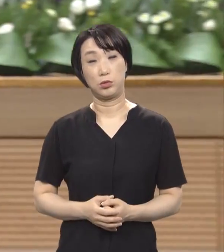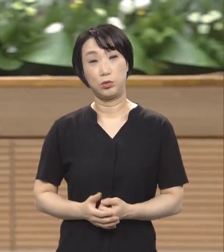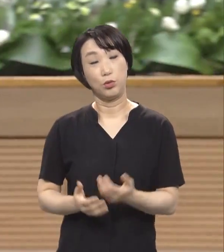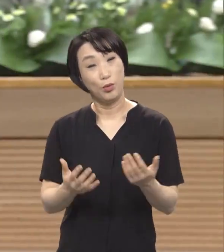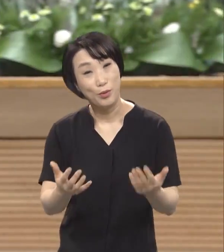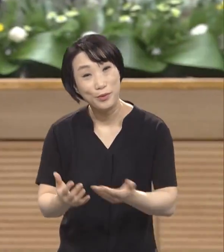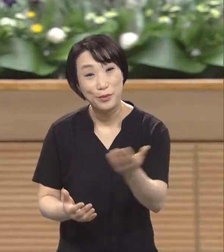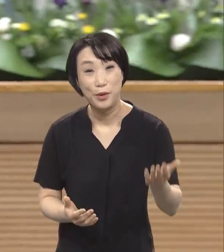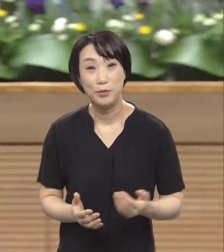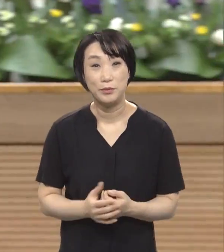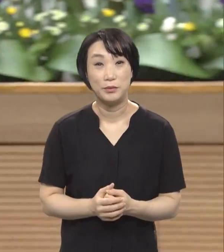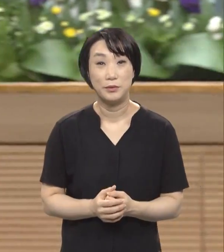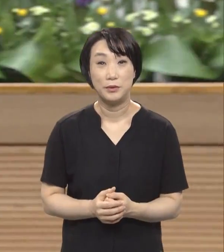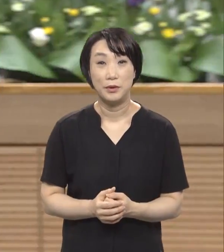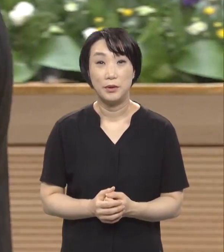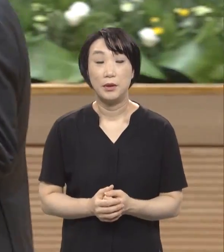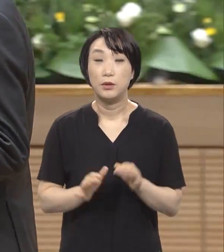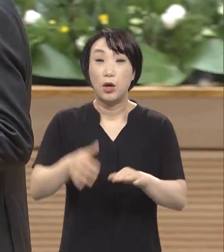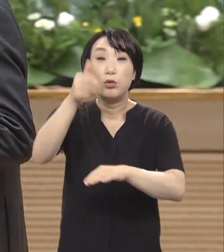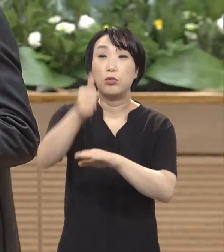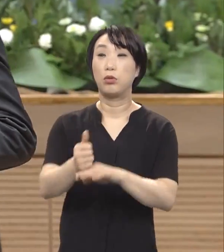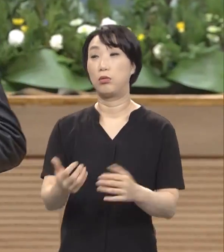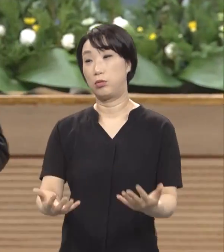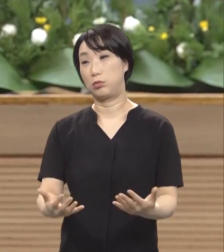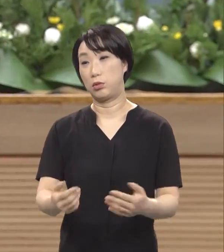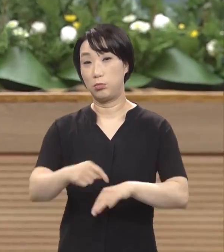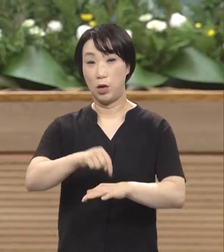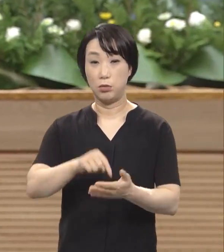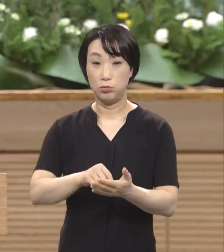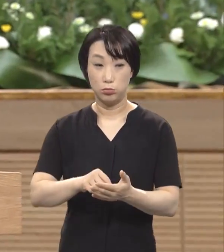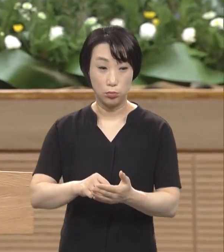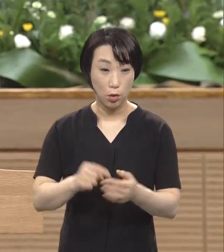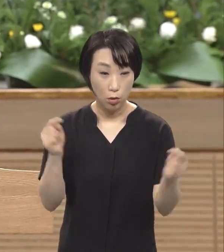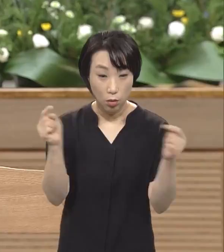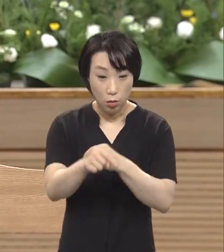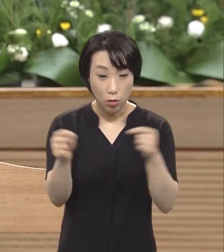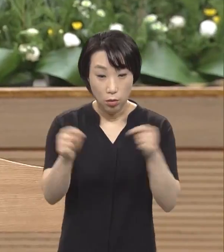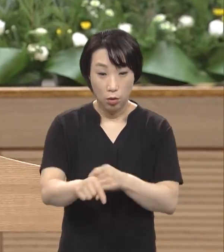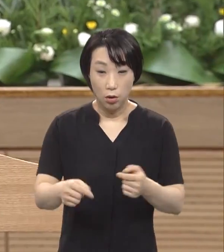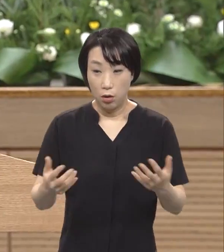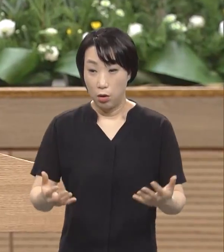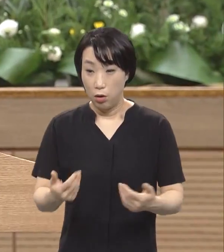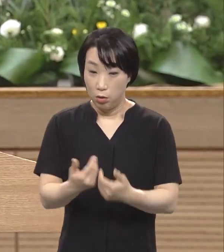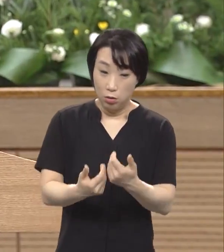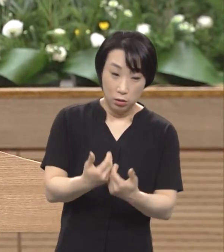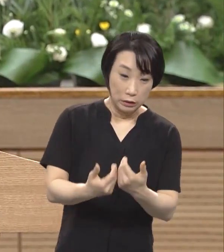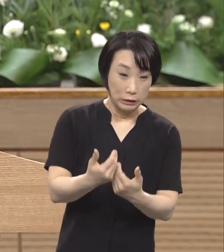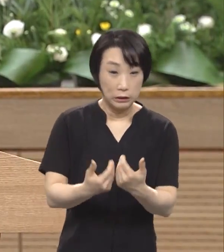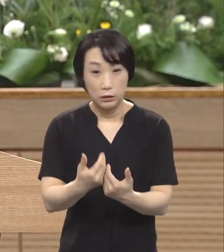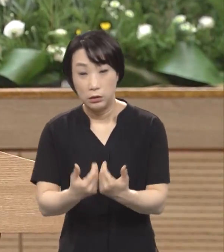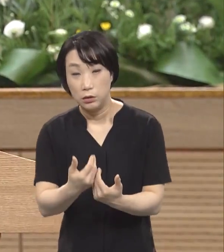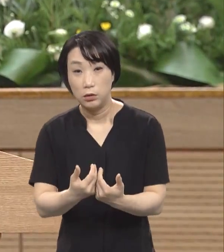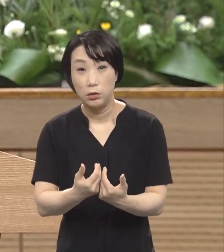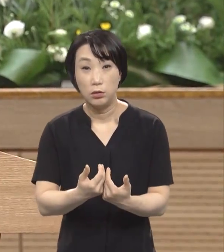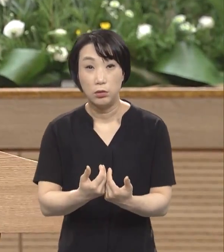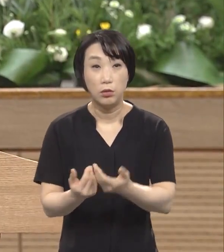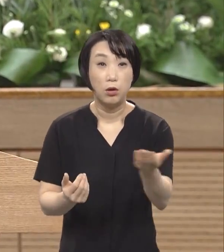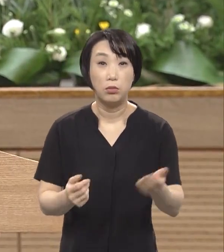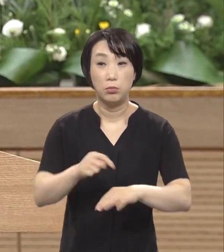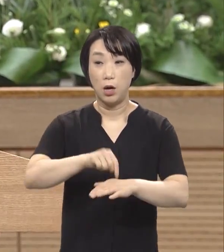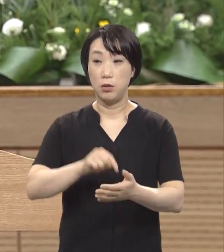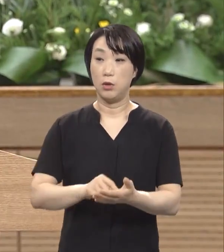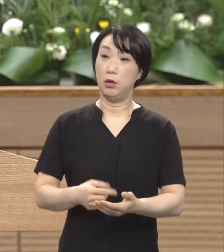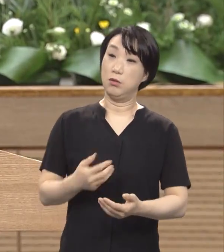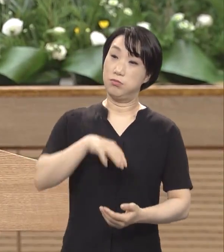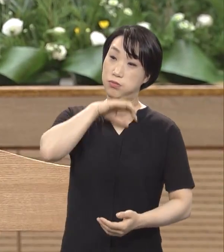안 되면 결과는 마음을 모르니까 서로 일어나는 것은 마음의 전쟁,